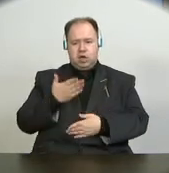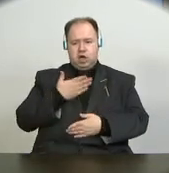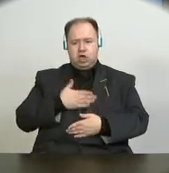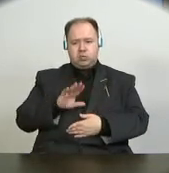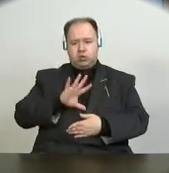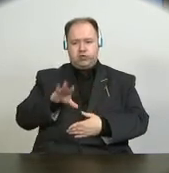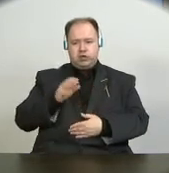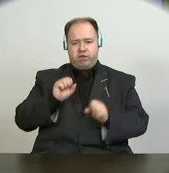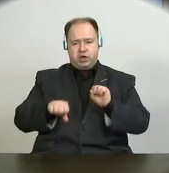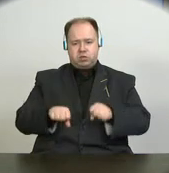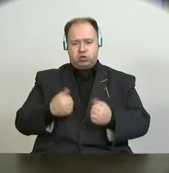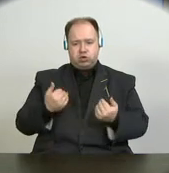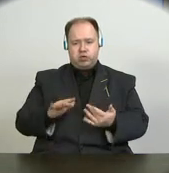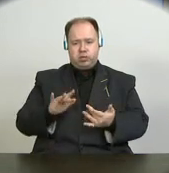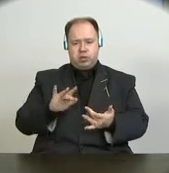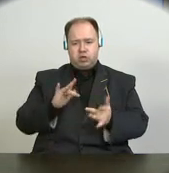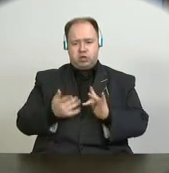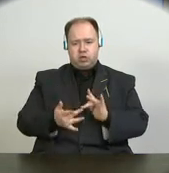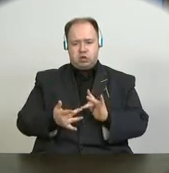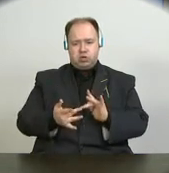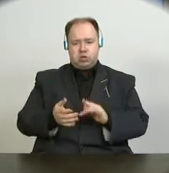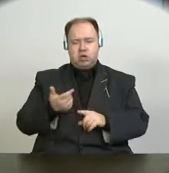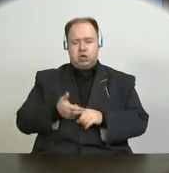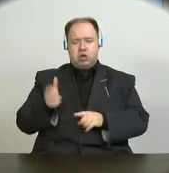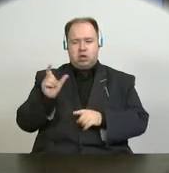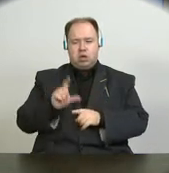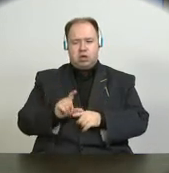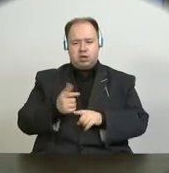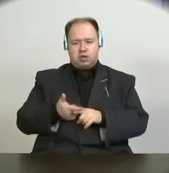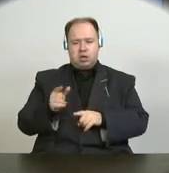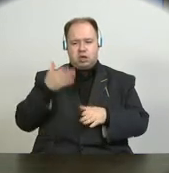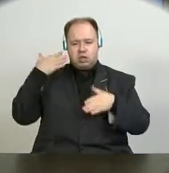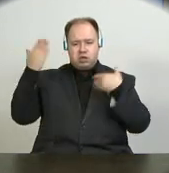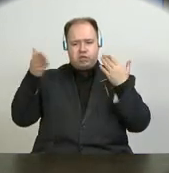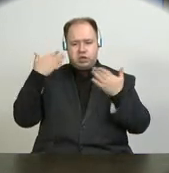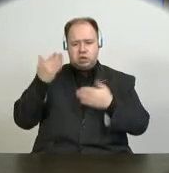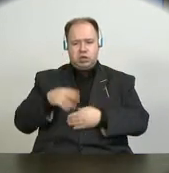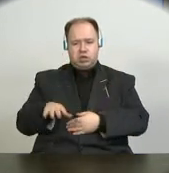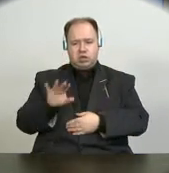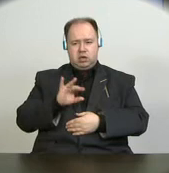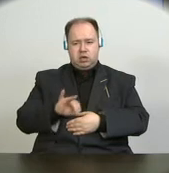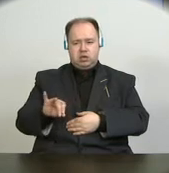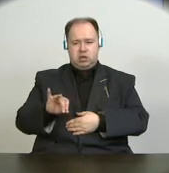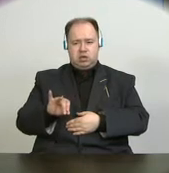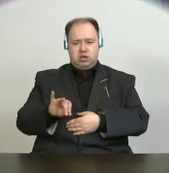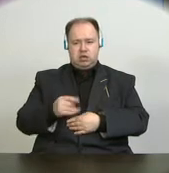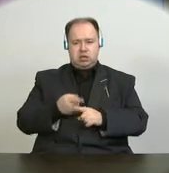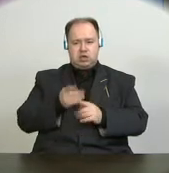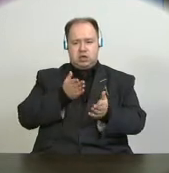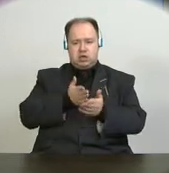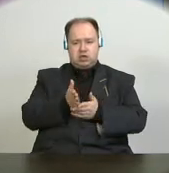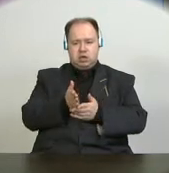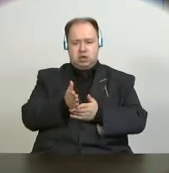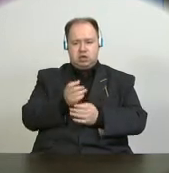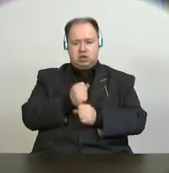возможности современных технологий для обучения гораздо гораздо веселей и с этой целью мы сделали